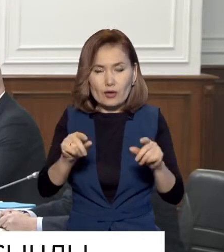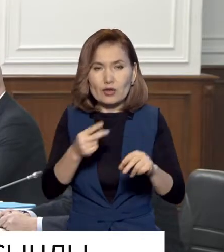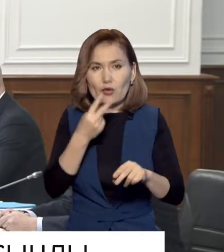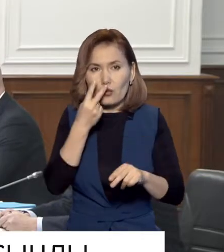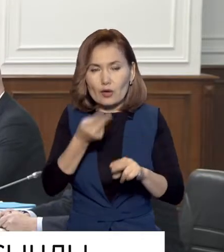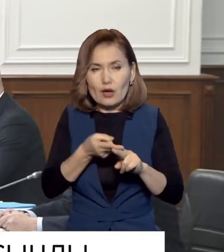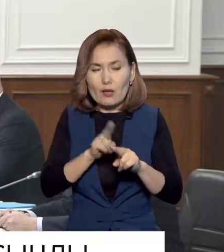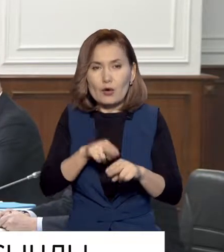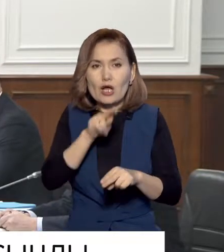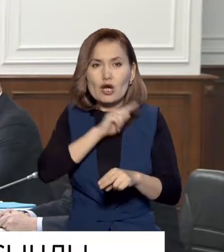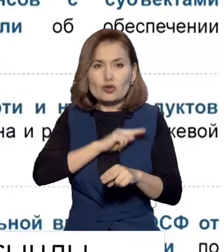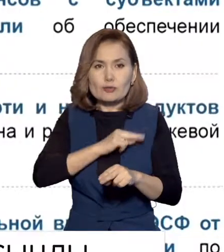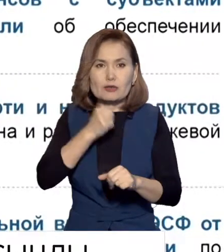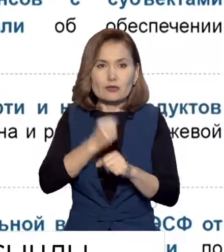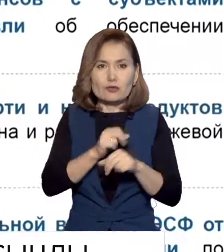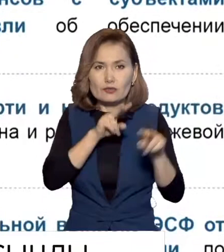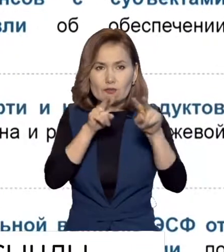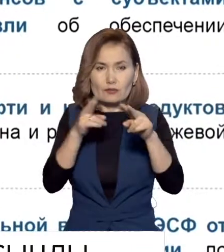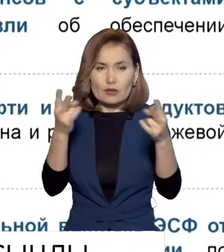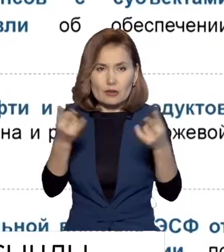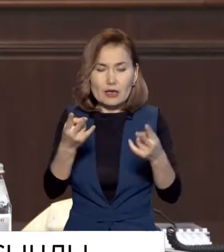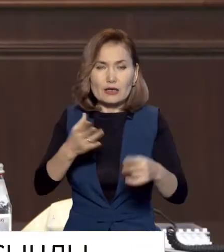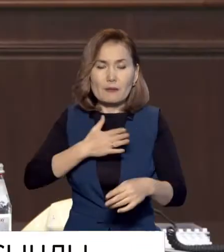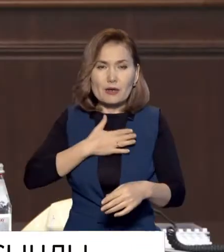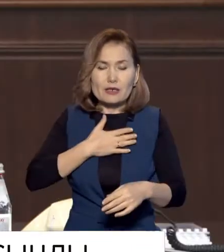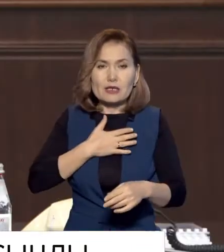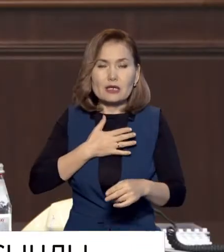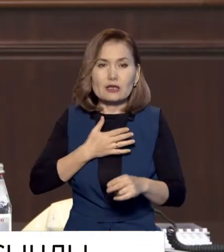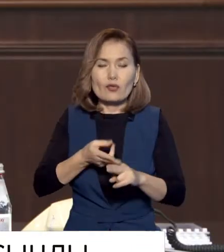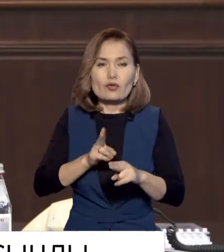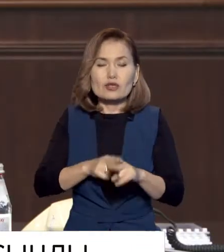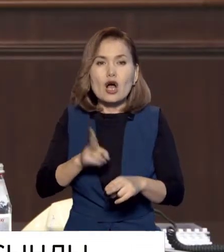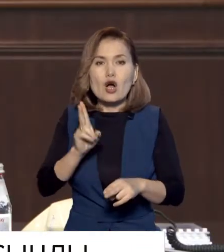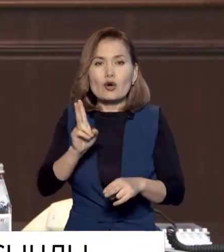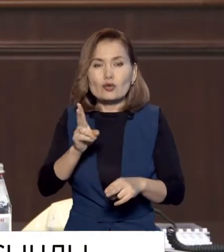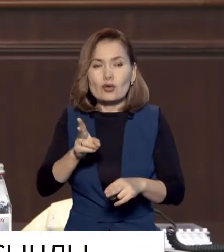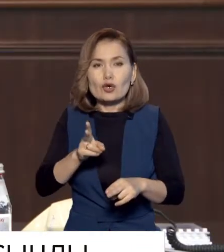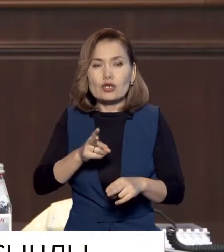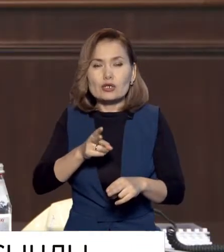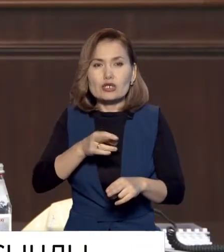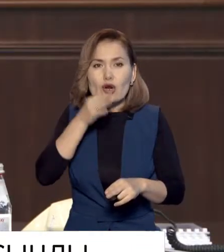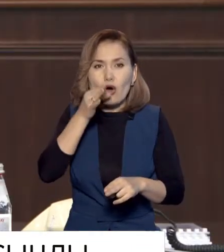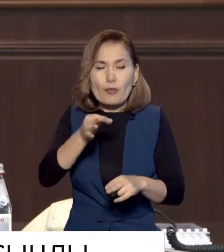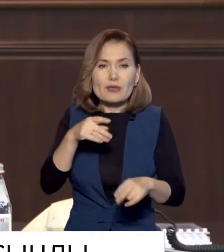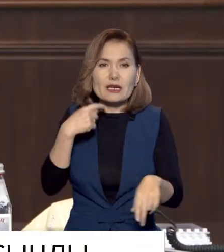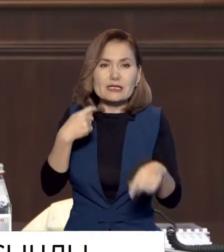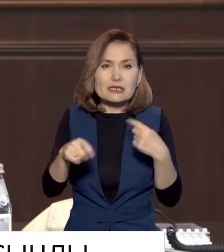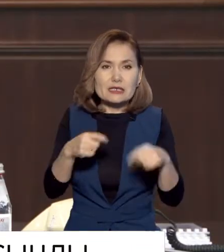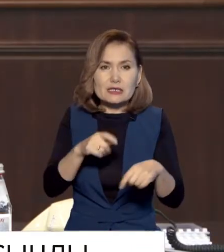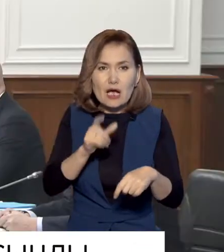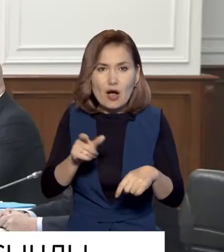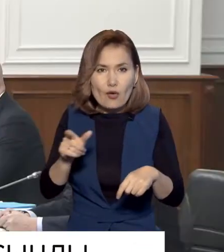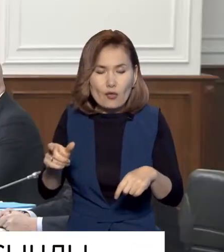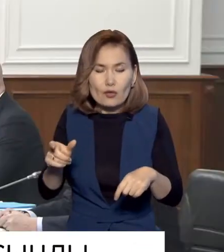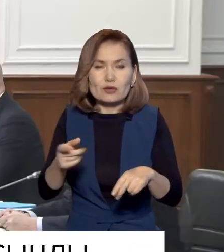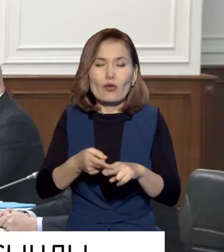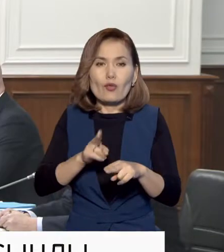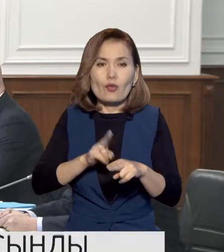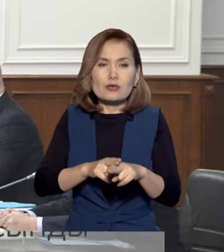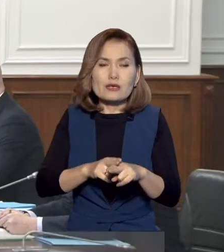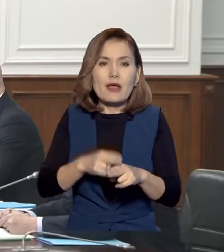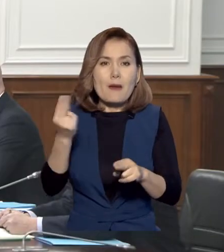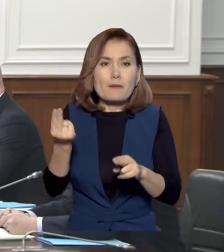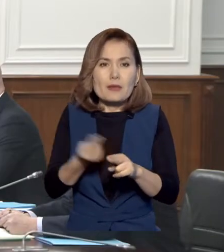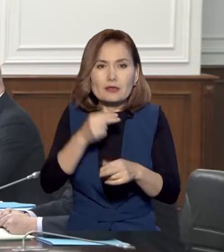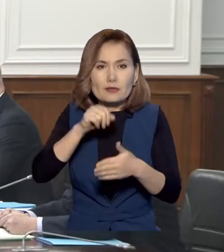жұмысты күшейту керек. Біз жауапсыз сатушылар мен алып сатарларға бағаны негізсіз өсіру есебінен пайда